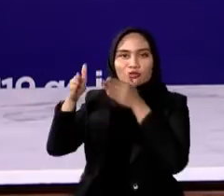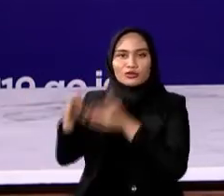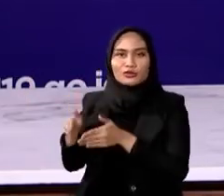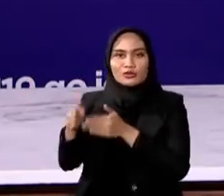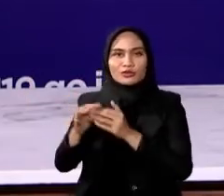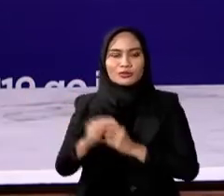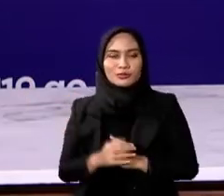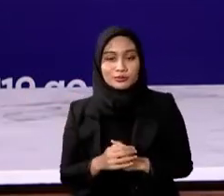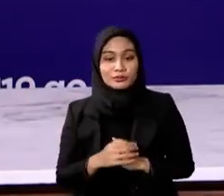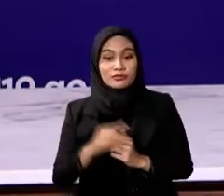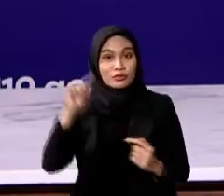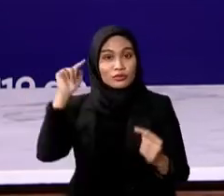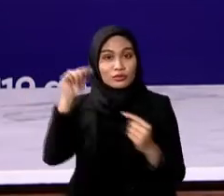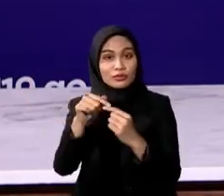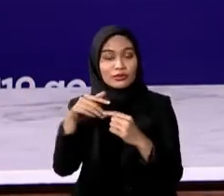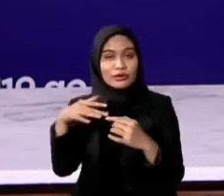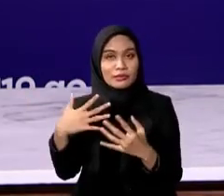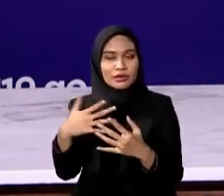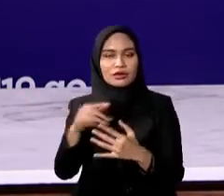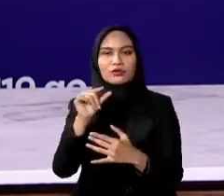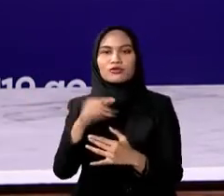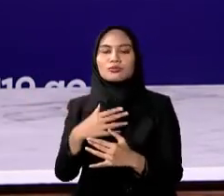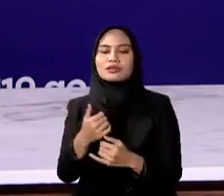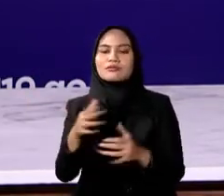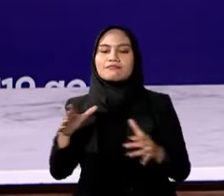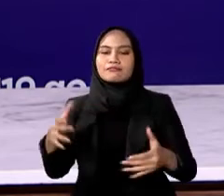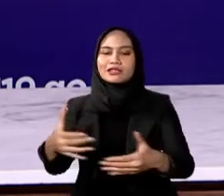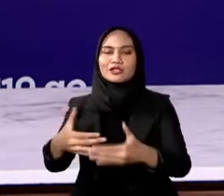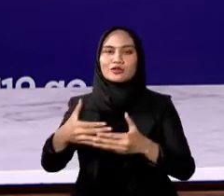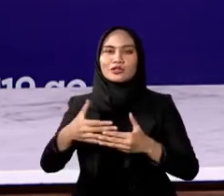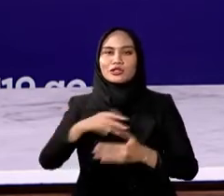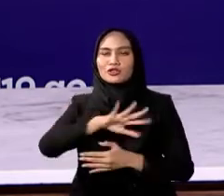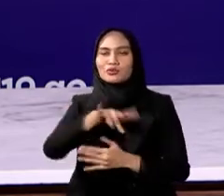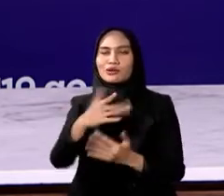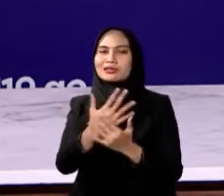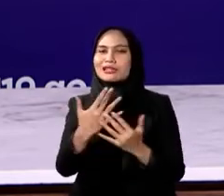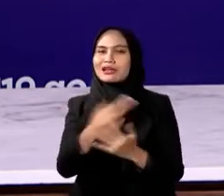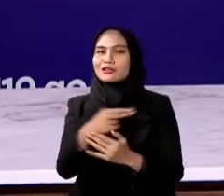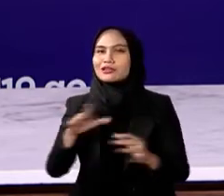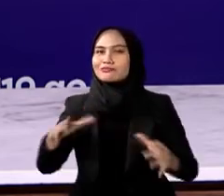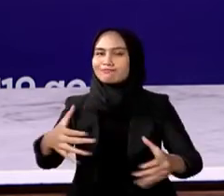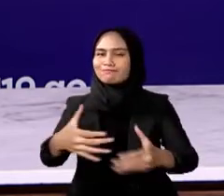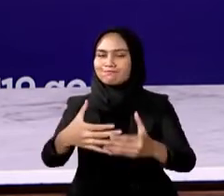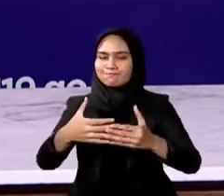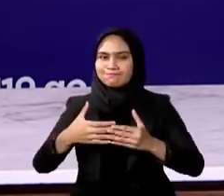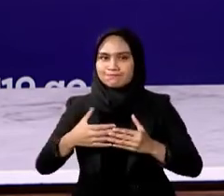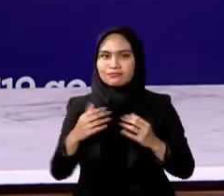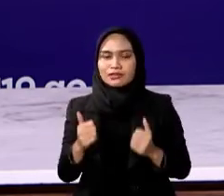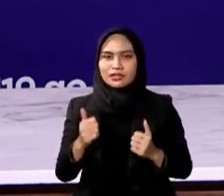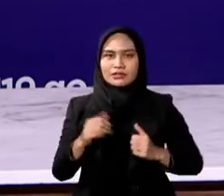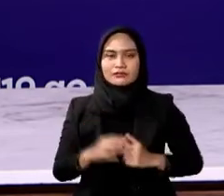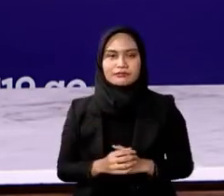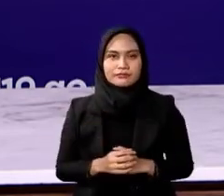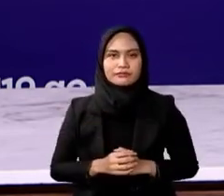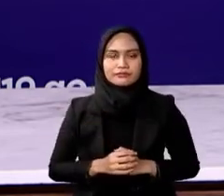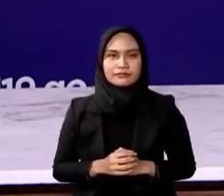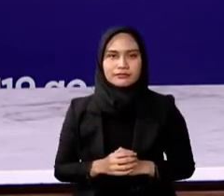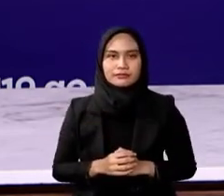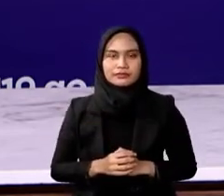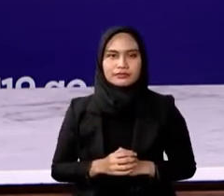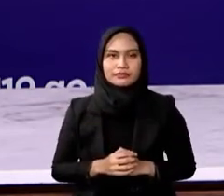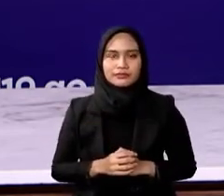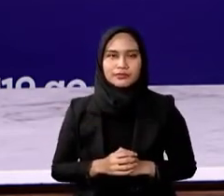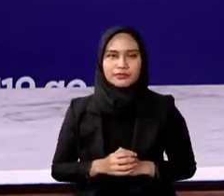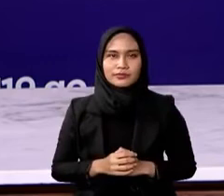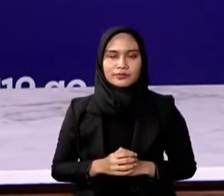dengan tujuan untuk melindungi keselamatan dan kesehatan warga negara Indonesia dari kemunculan